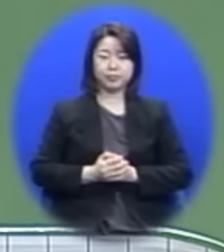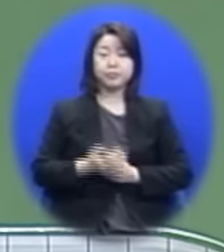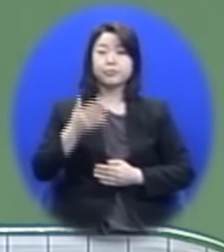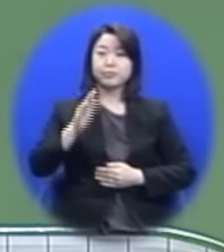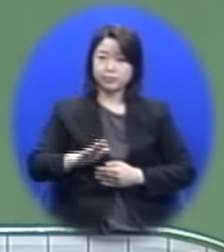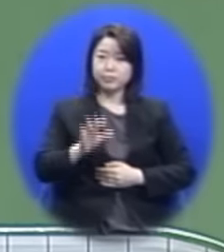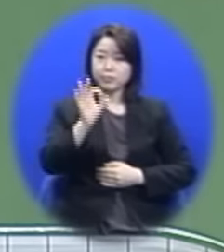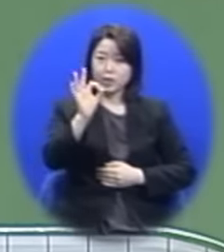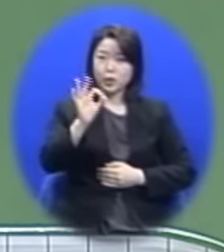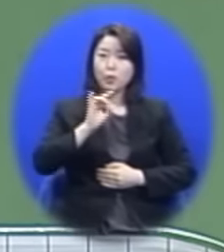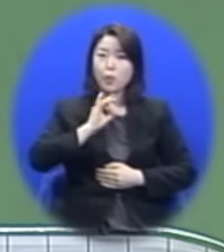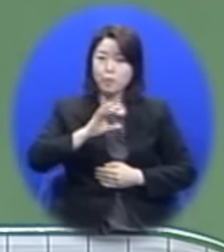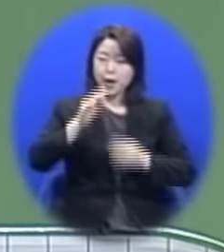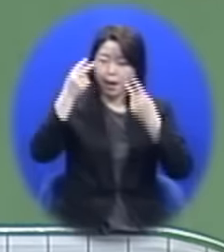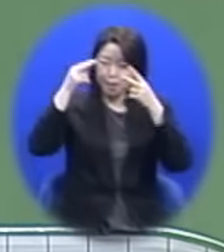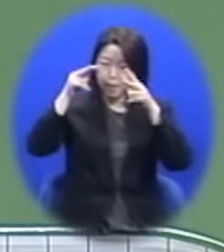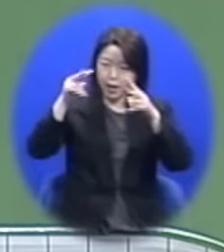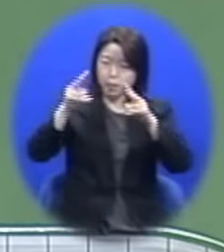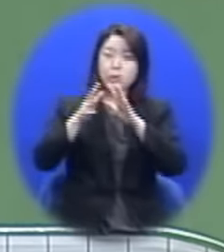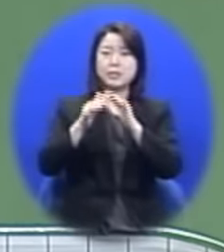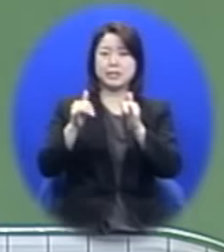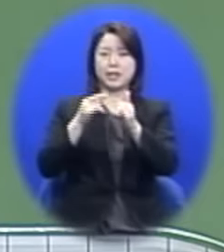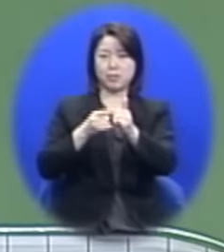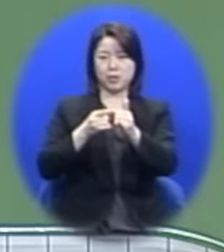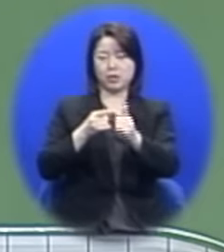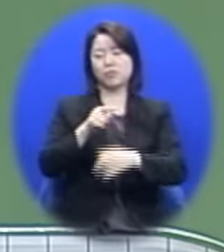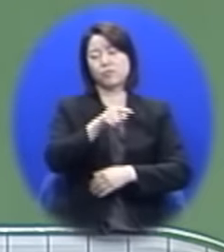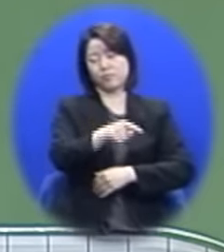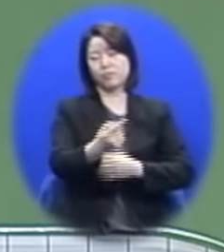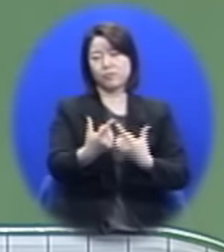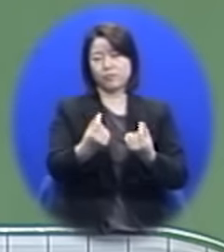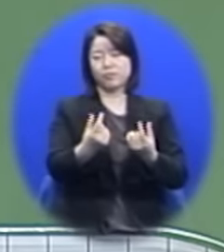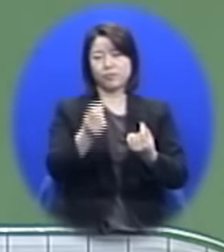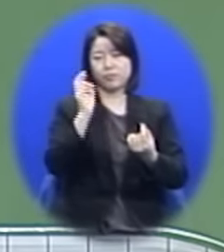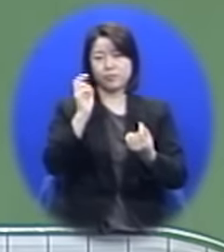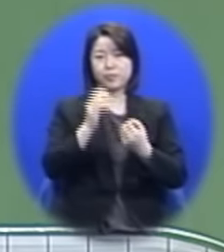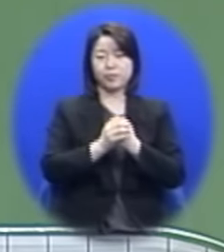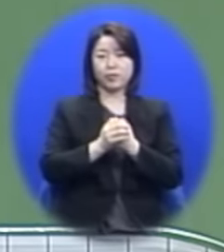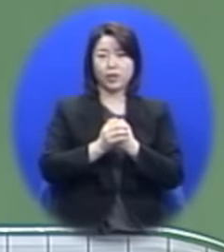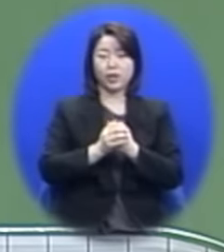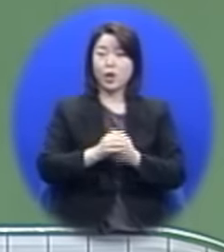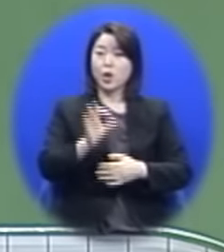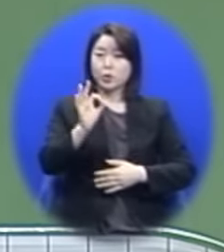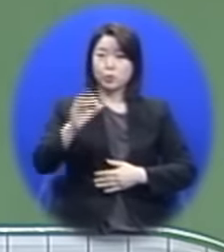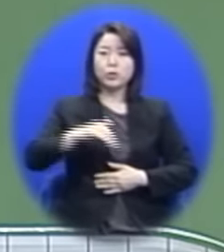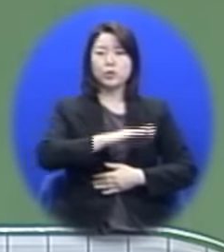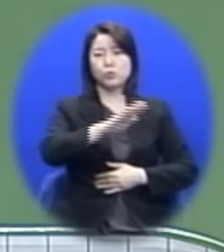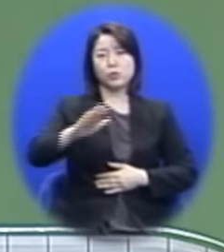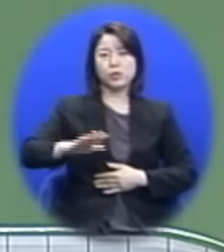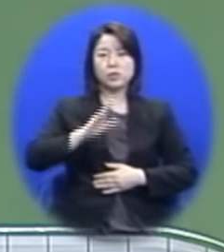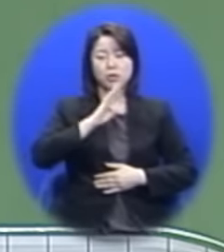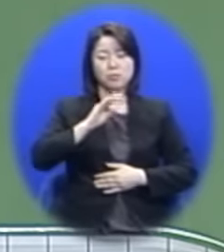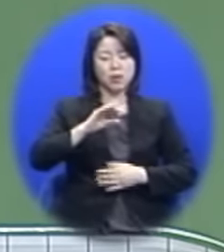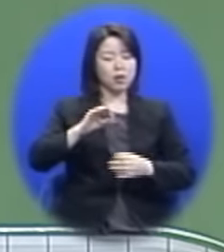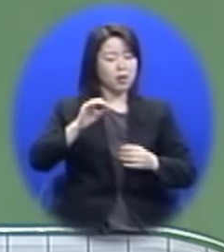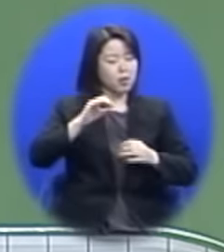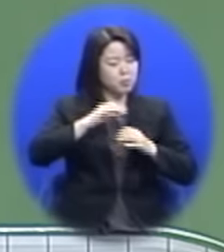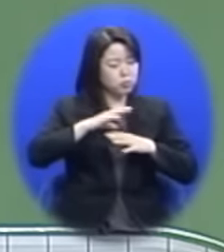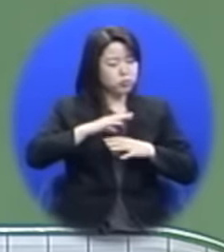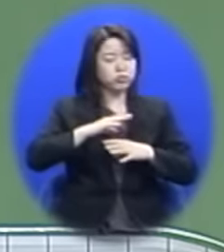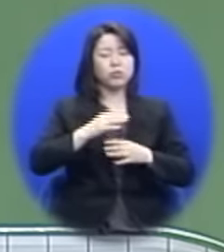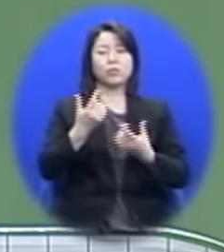그러나 돈만 바라보고 사는 사람에게는 그렇다는 거예요. 돈이 얼마나 우리를 무섭게 만드는지 완전히